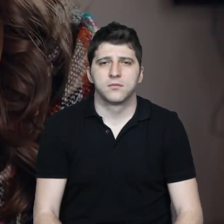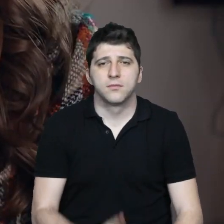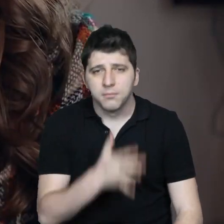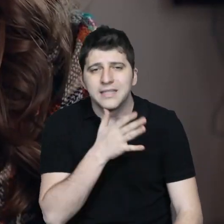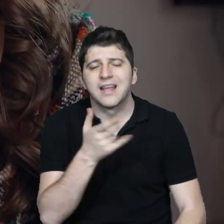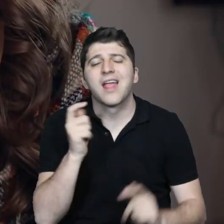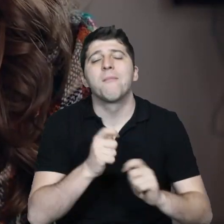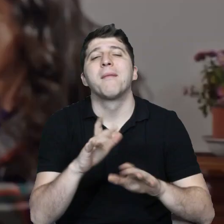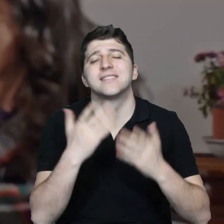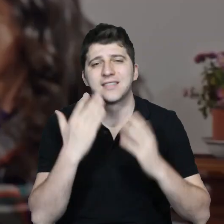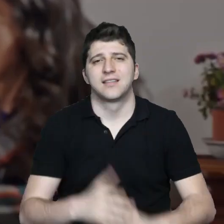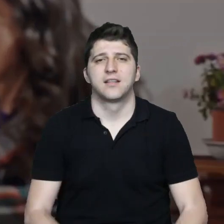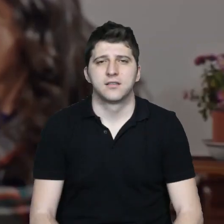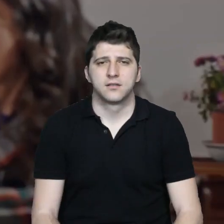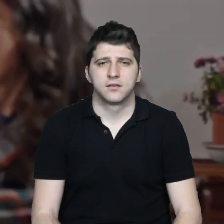Bilsen de yapamazsın ki zaten.